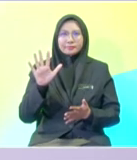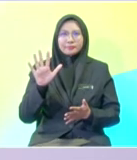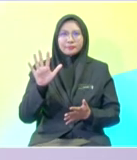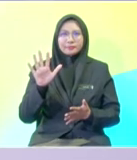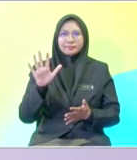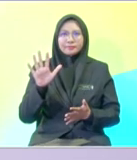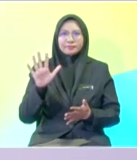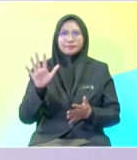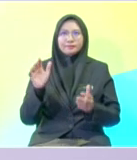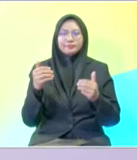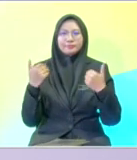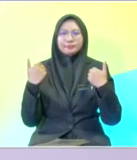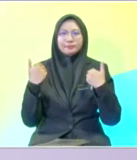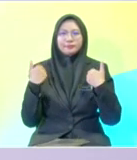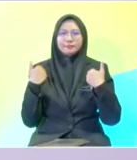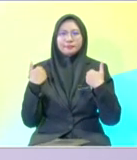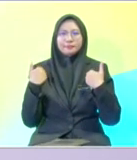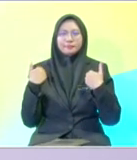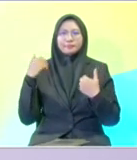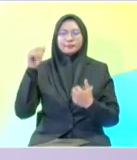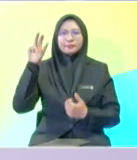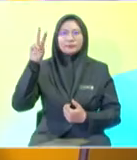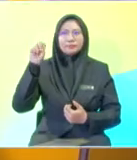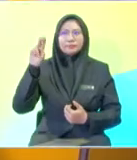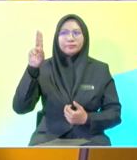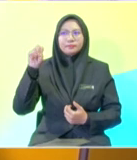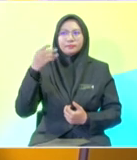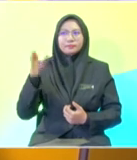berkaitan dengan nunsakinah dan tanwin